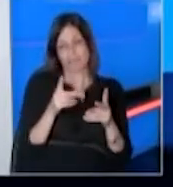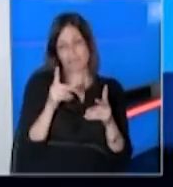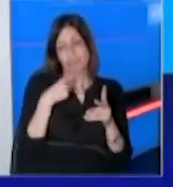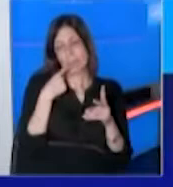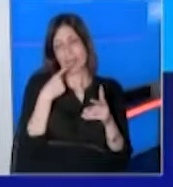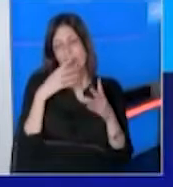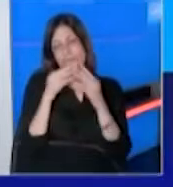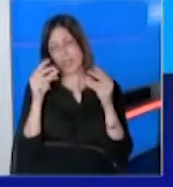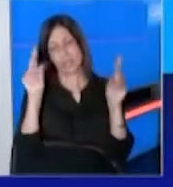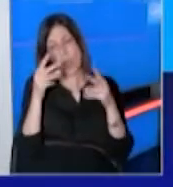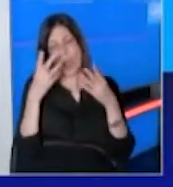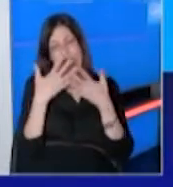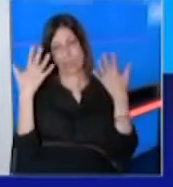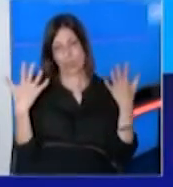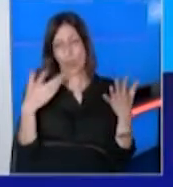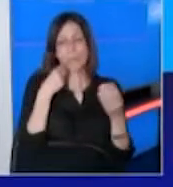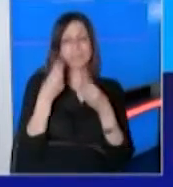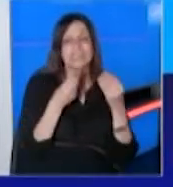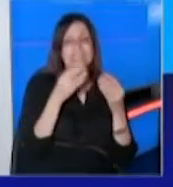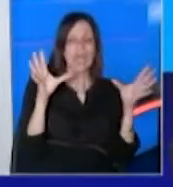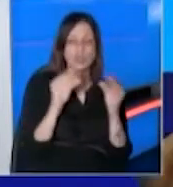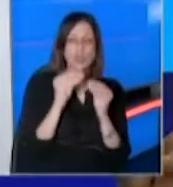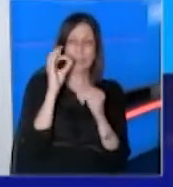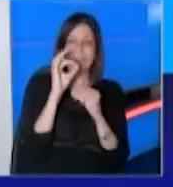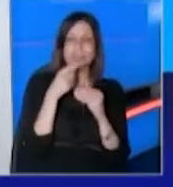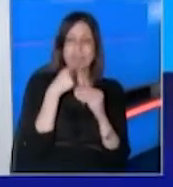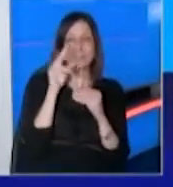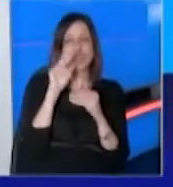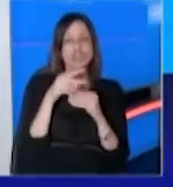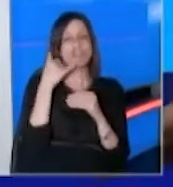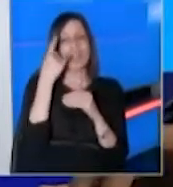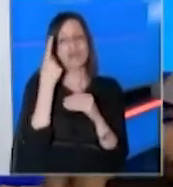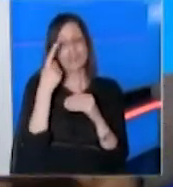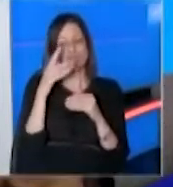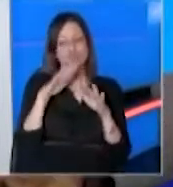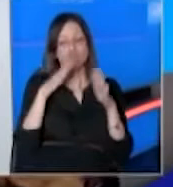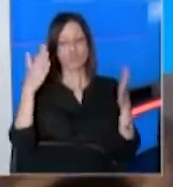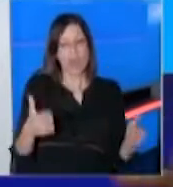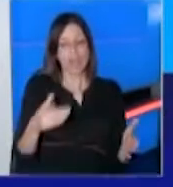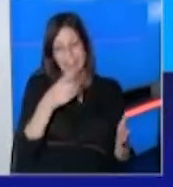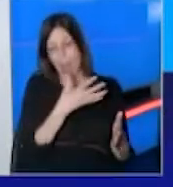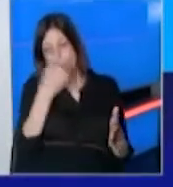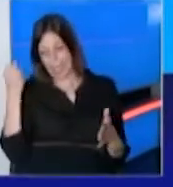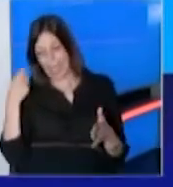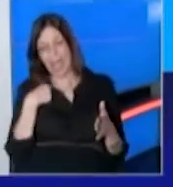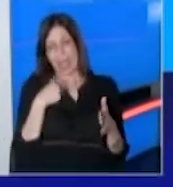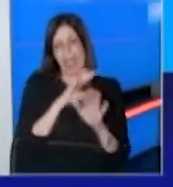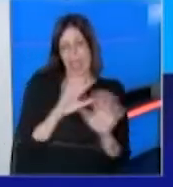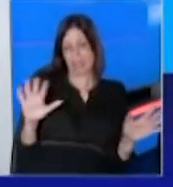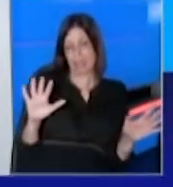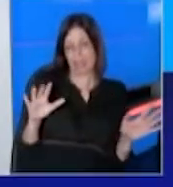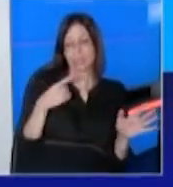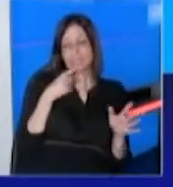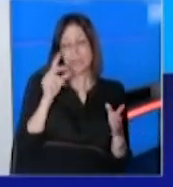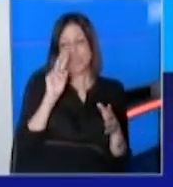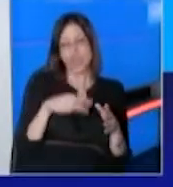משחק סכום אפס, שנייה, לצופים והצופות שלנו. משחק סכום אפס, אתה אומר, יש רק טלפון אחד על השולחן, אתה לוקח אותו, לי אין. בדיוק. זה מה יש. אתה